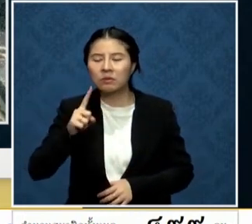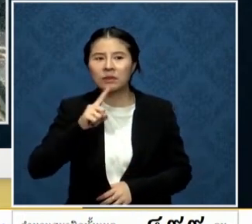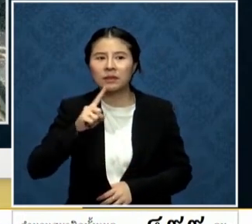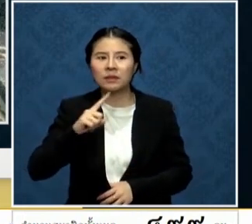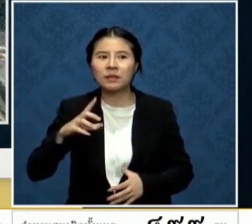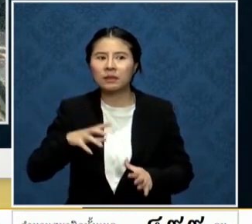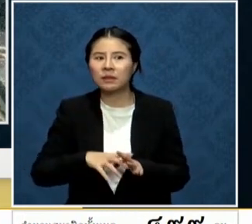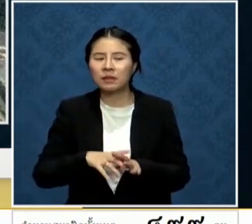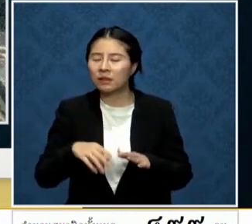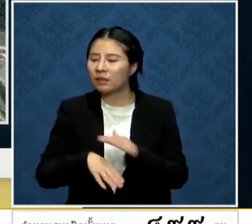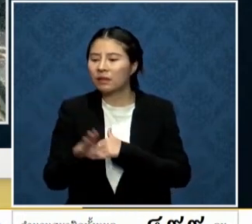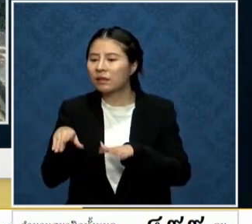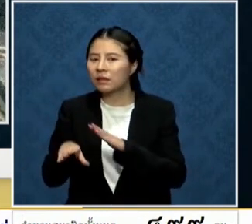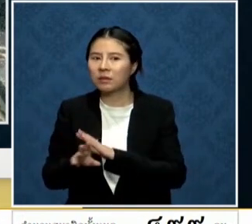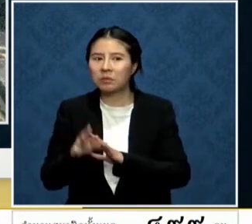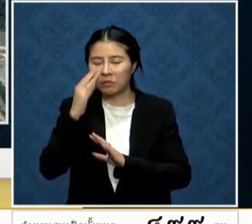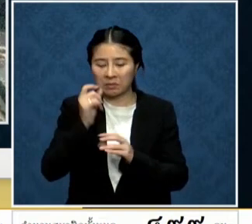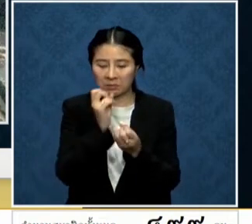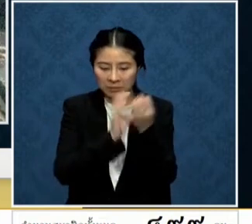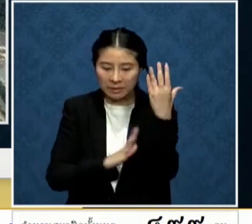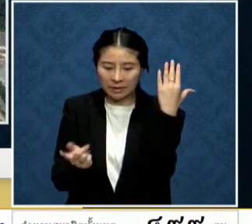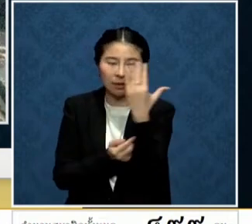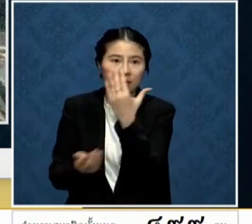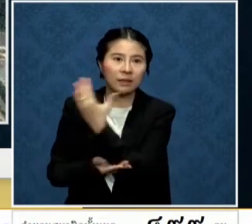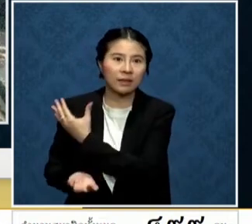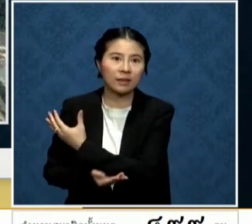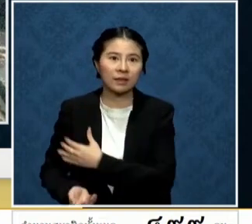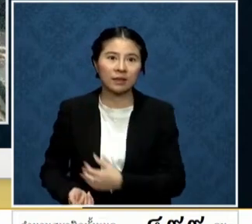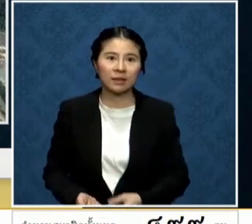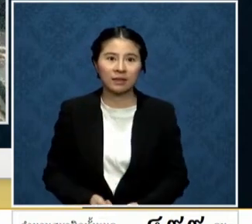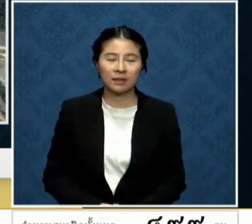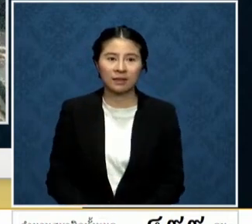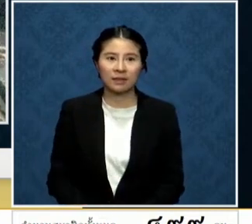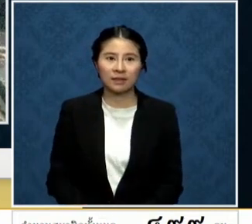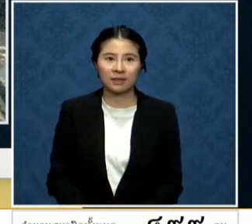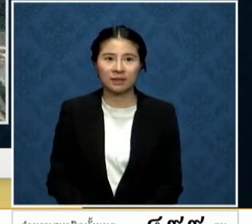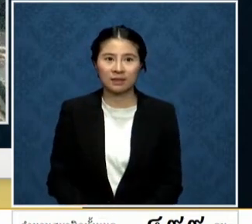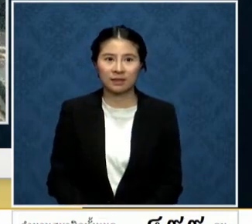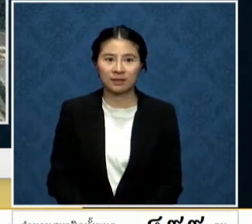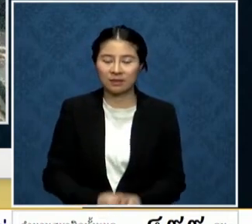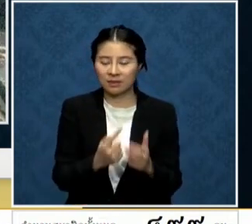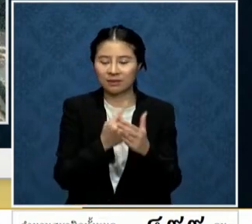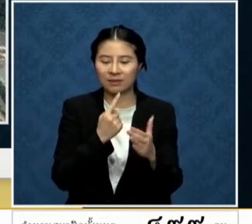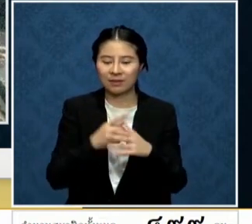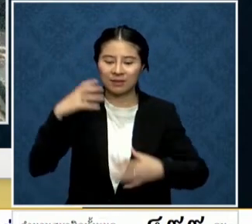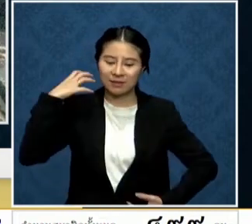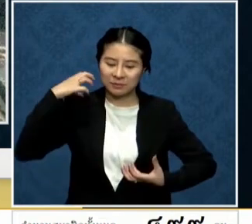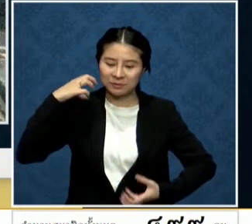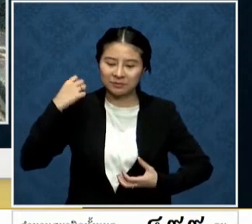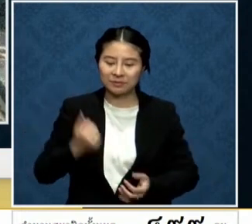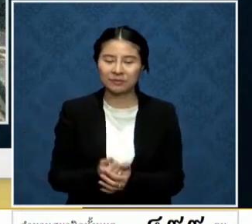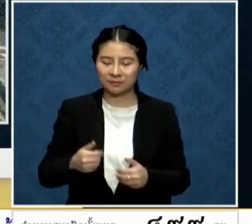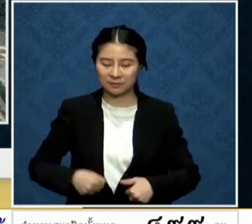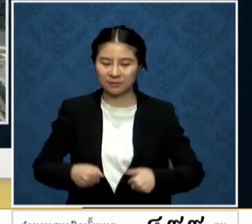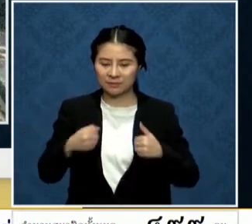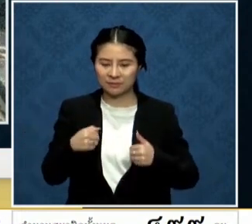อ่ะครับนี่ผมไม่ใช่ตัวแทนประชาชนนี่ผมอาจจะเป็นตัวแทนลิงด้วยซ้ำเพื่อมาเรียกร้องความเป็นธรรมเนี่ย